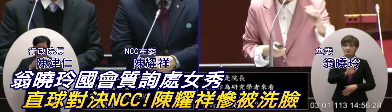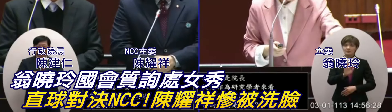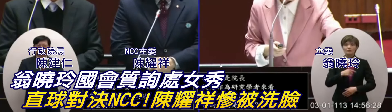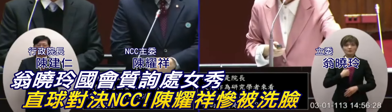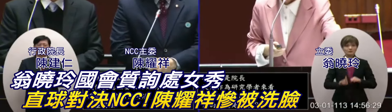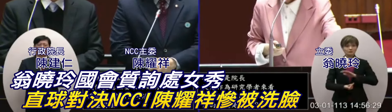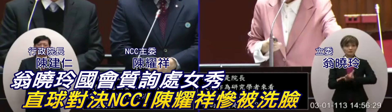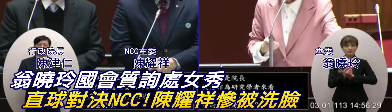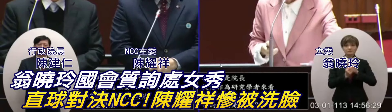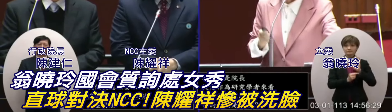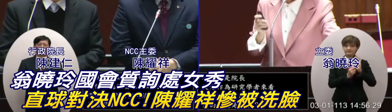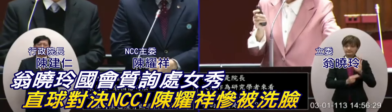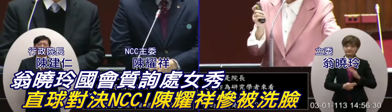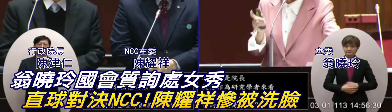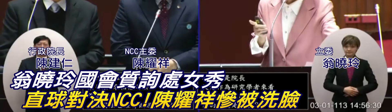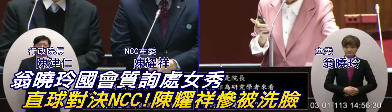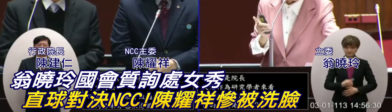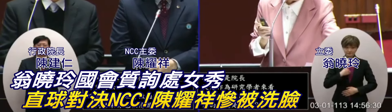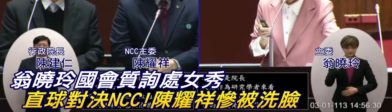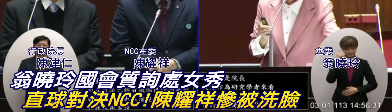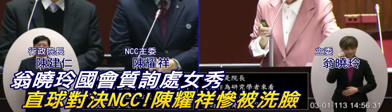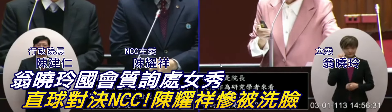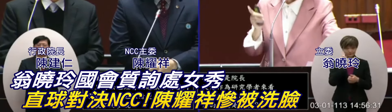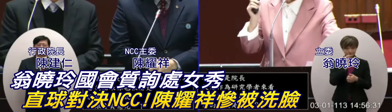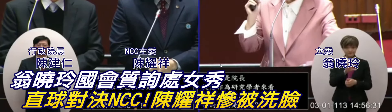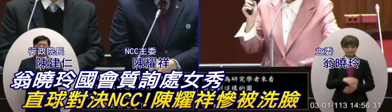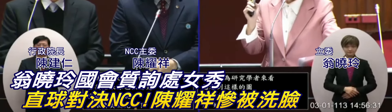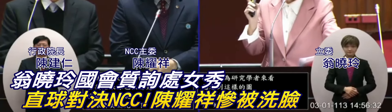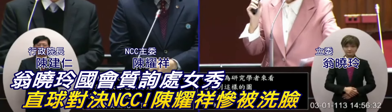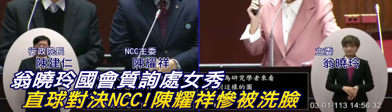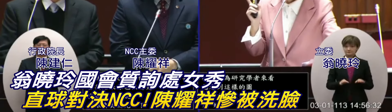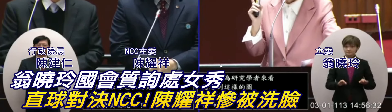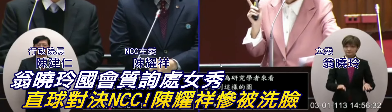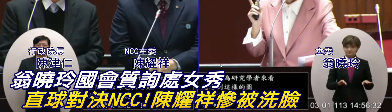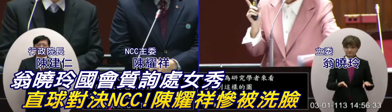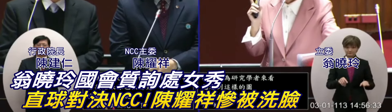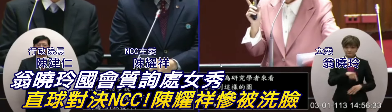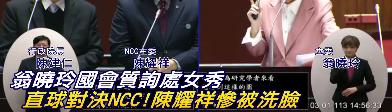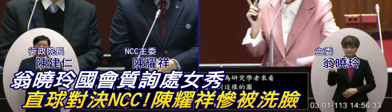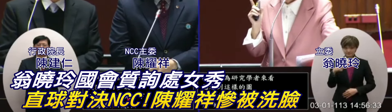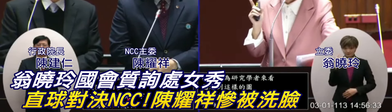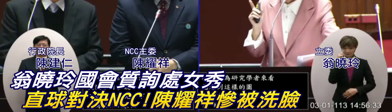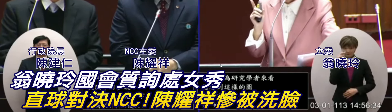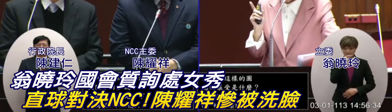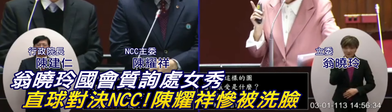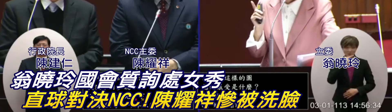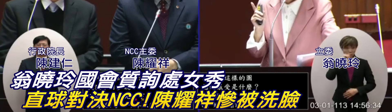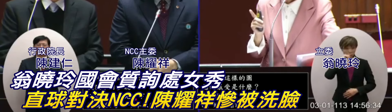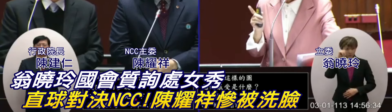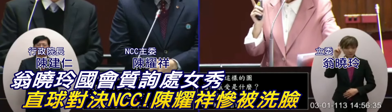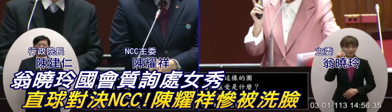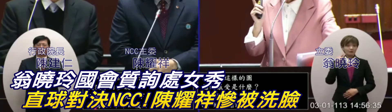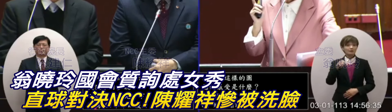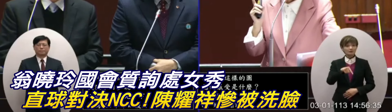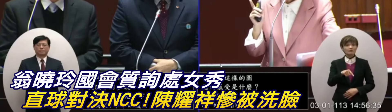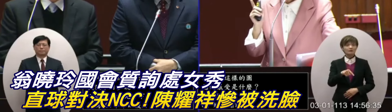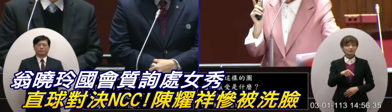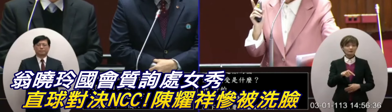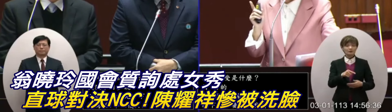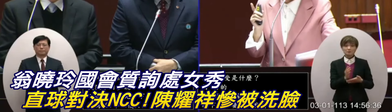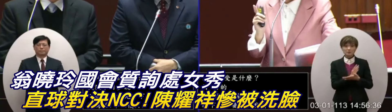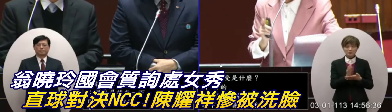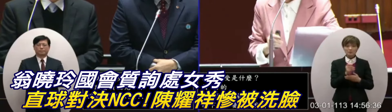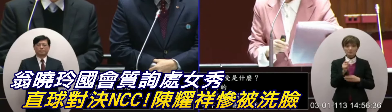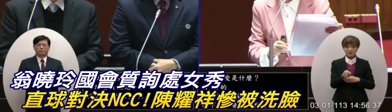我要赶快来讲了。这我想要讲的是，就是说在现在的大家看到的诉讼定谳里面啊。那么光